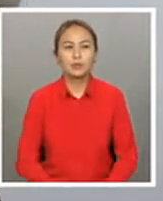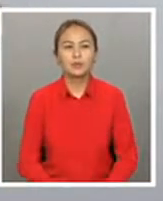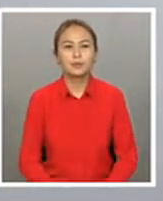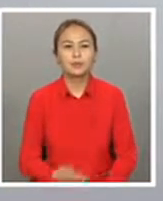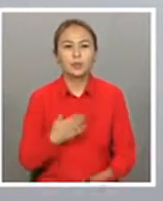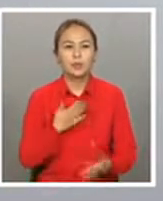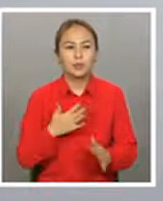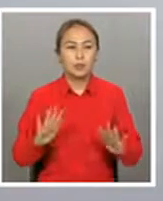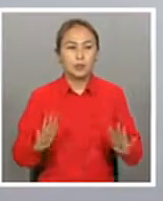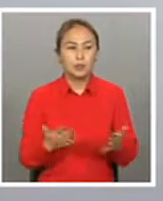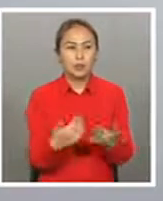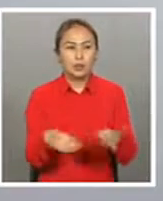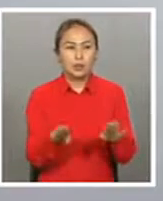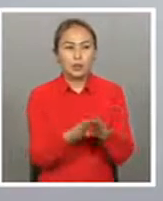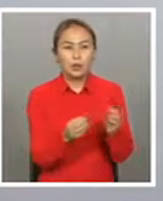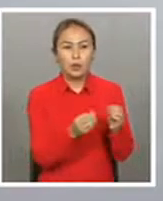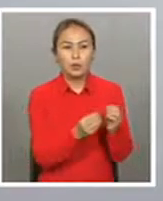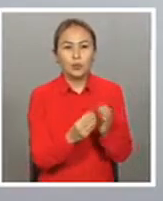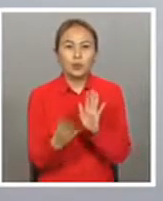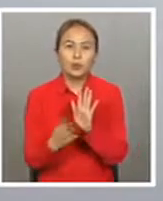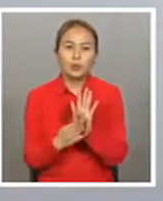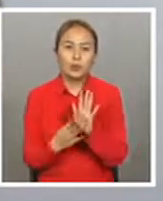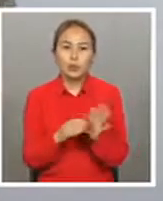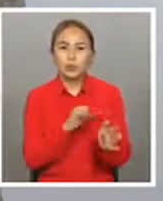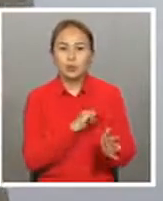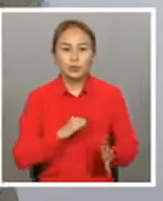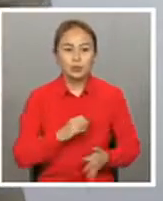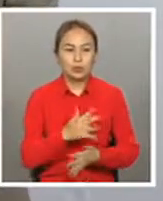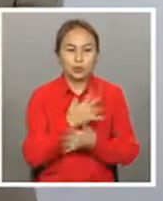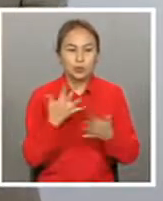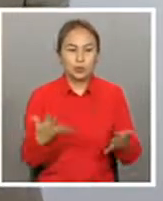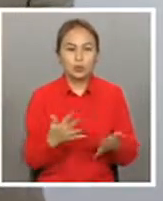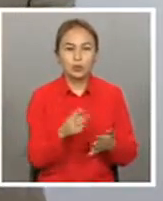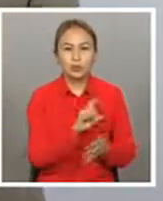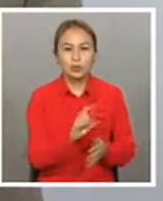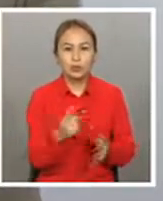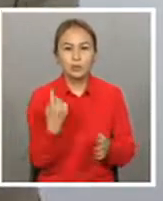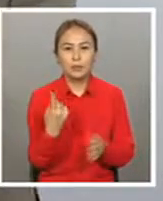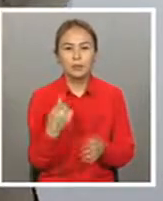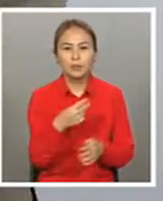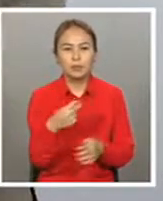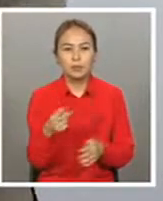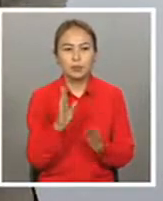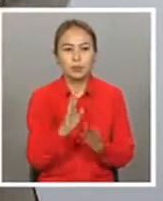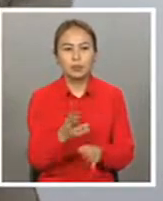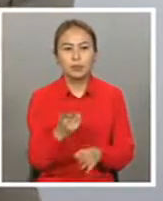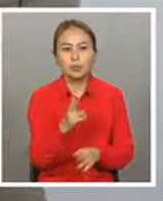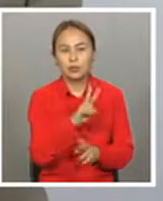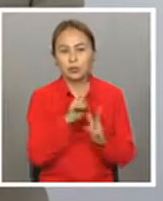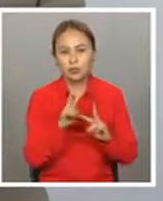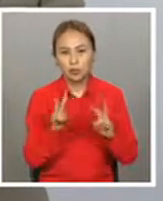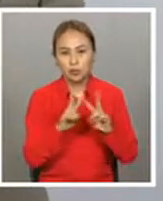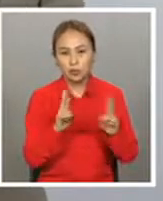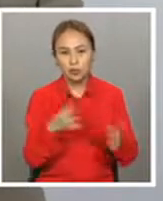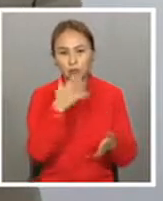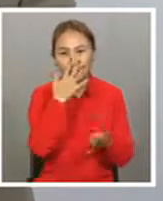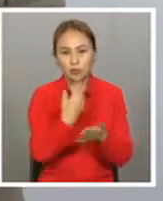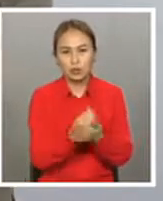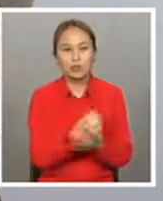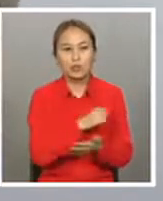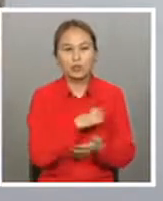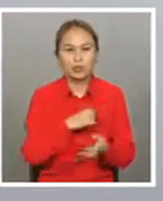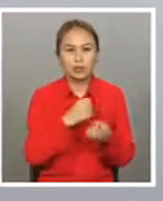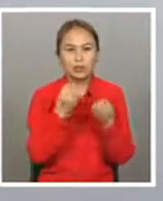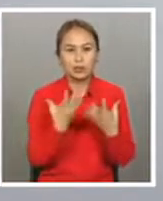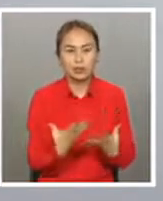жағдайда 10 мен 9-дың ең үлкен ортақ бөлгіші бірге тең. Демек, екеуі өзара жайсандар. Олай